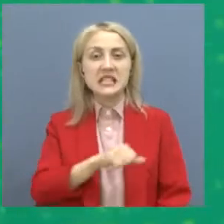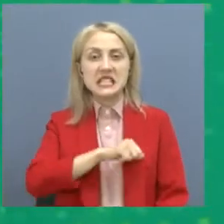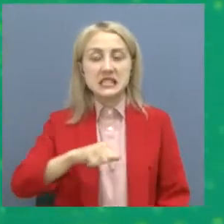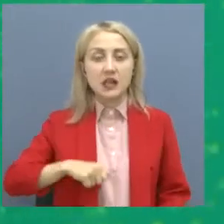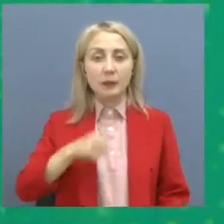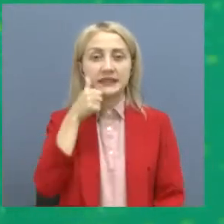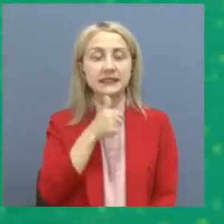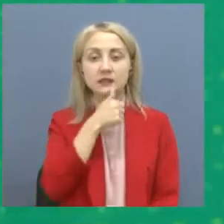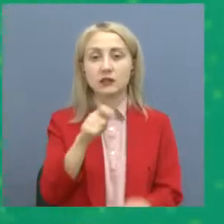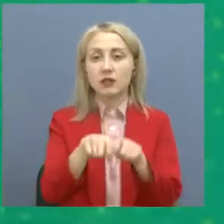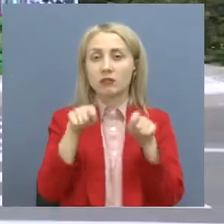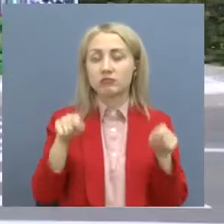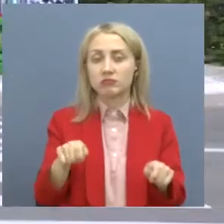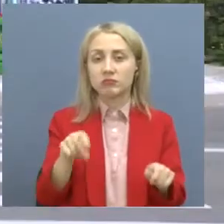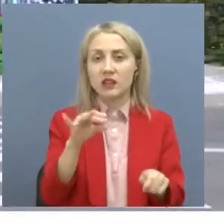дайындағаны белгілі болды.